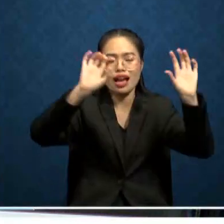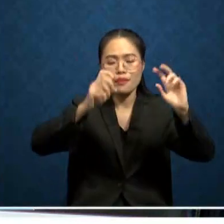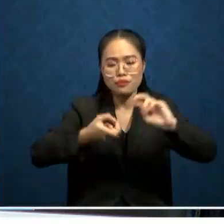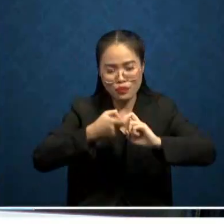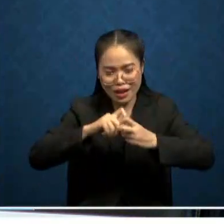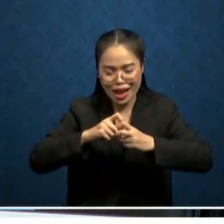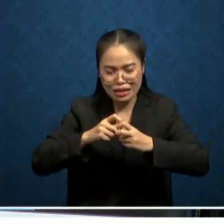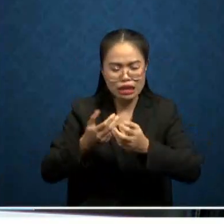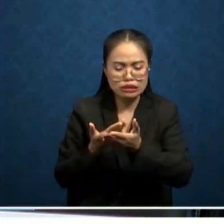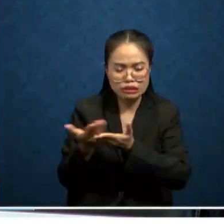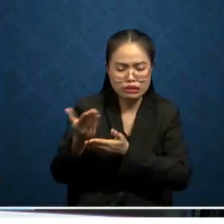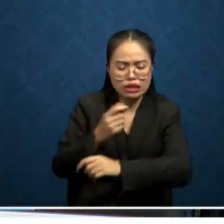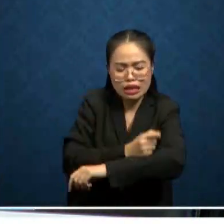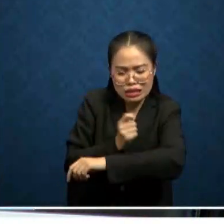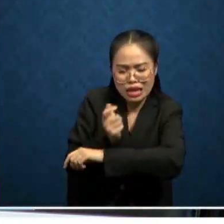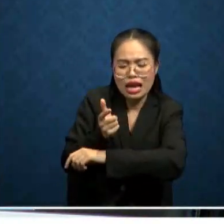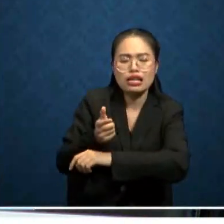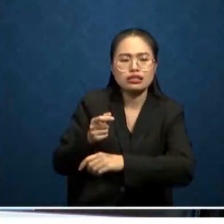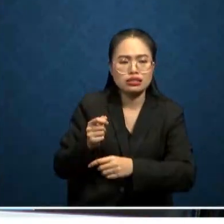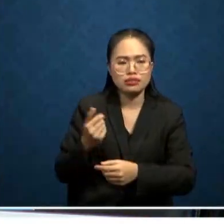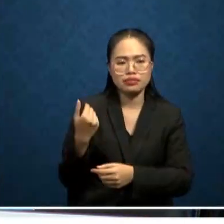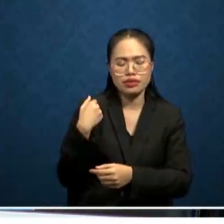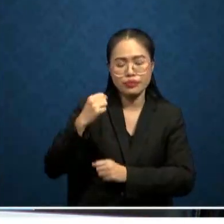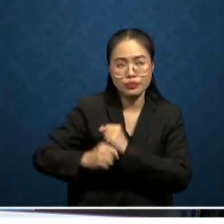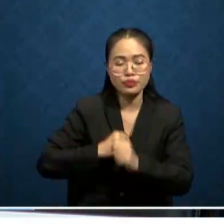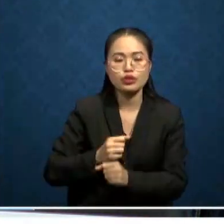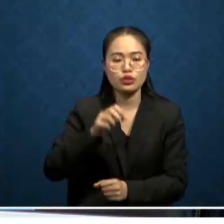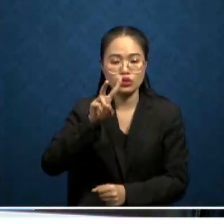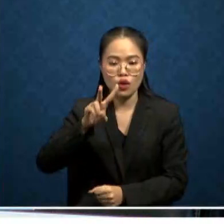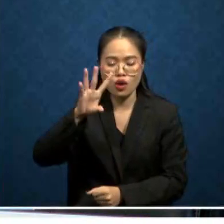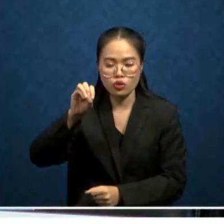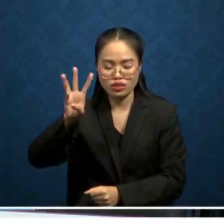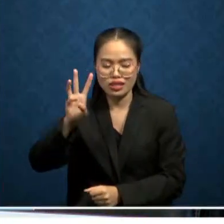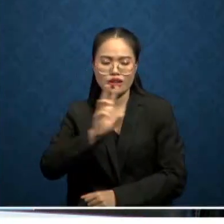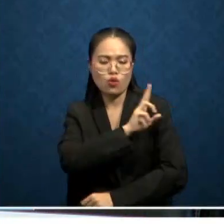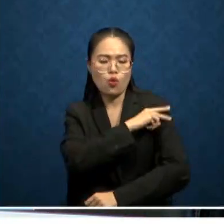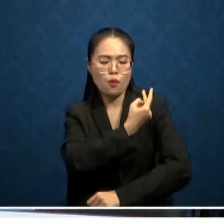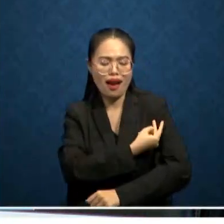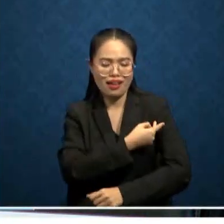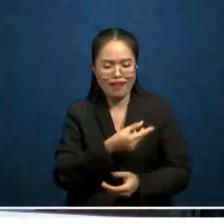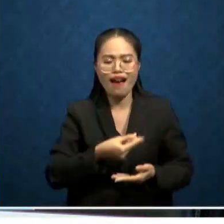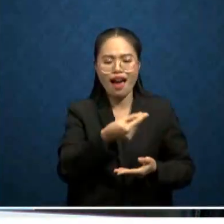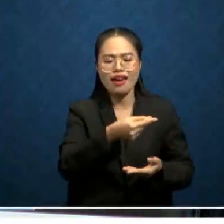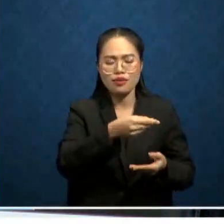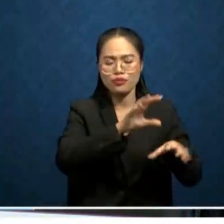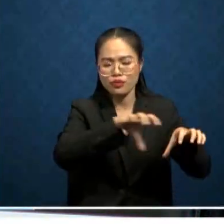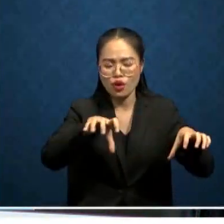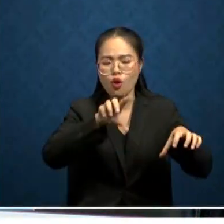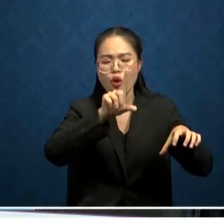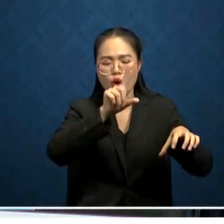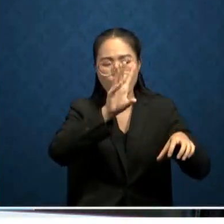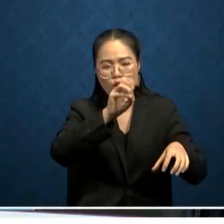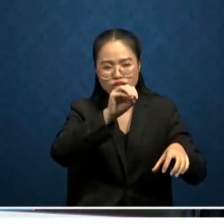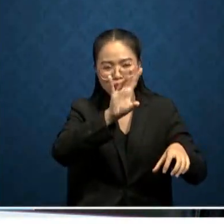ของการจัดซื้อจัดจ้างนะครับในปี 64เนี่ยเราสามารถอนุมัติโครงการการให้กับโรงพยาบาลเนี่ย 68โรงพยาบาลนะครับเป็นเงิน 204